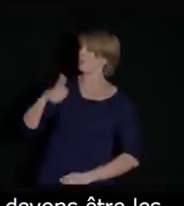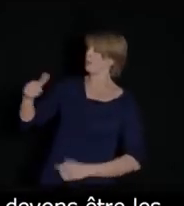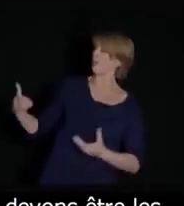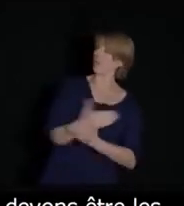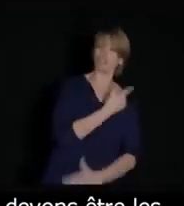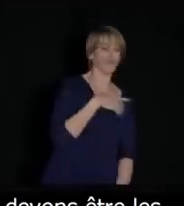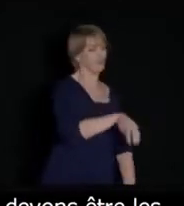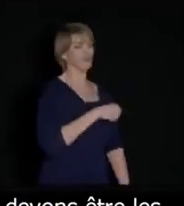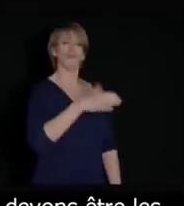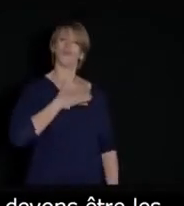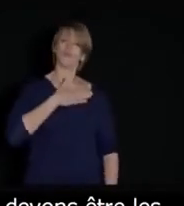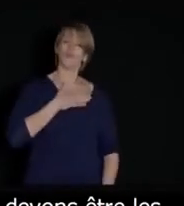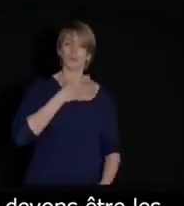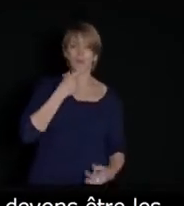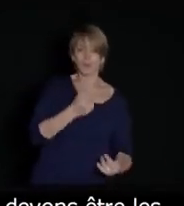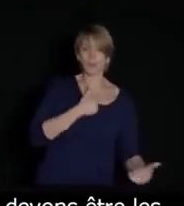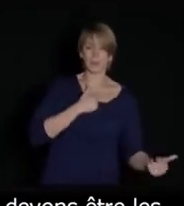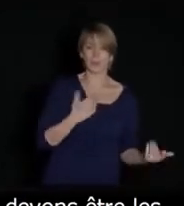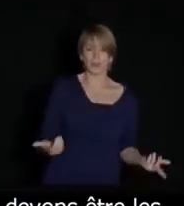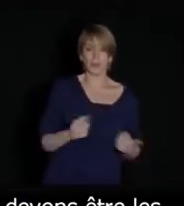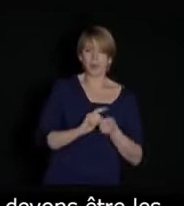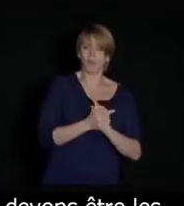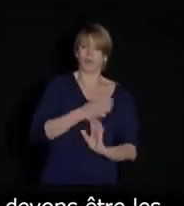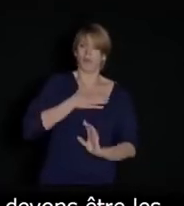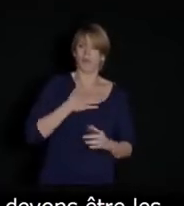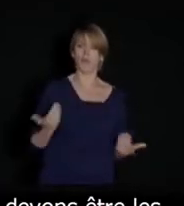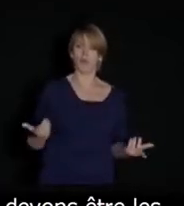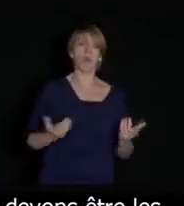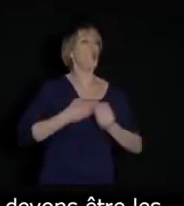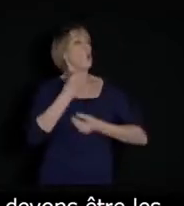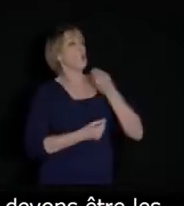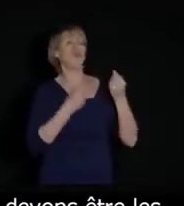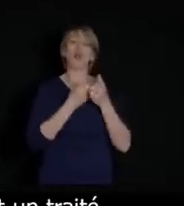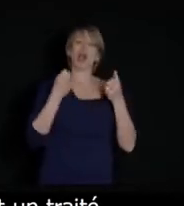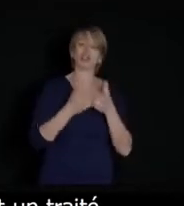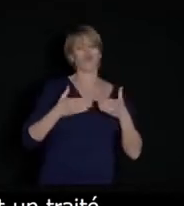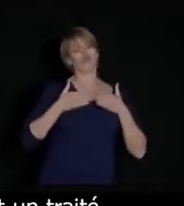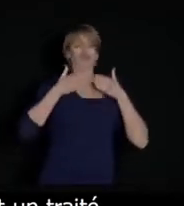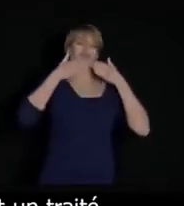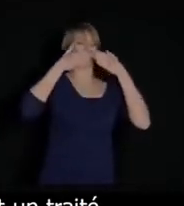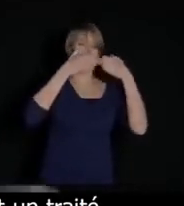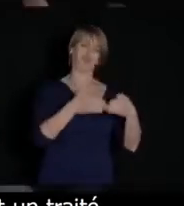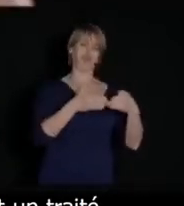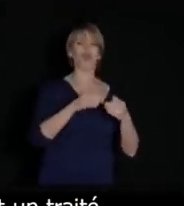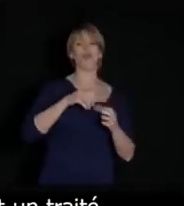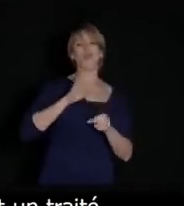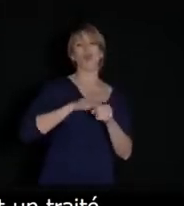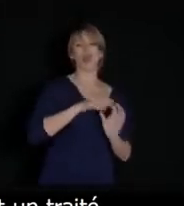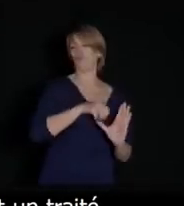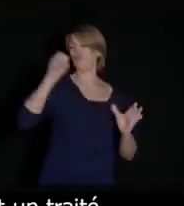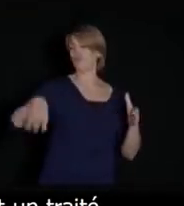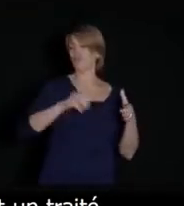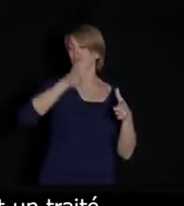à personne. Si bien que le premier qui passe, qui prend, c'est à lui. Et celui qui veut jeter dedans, avec son gros